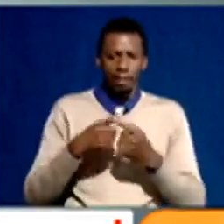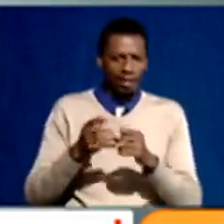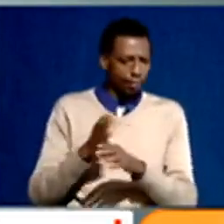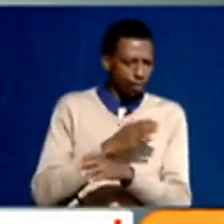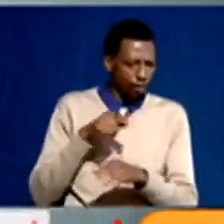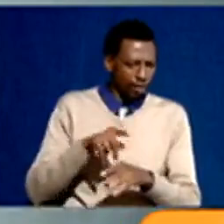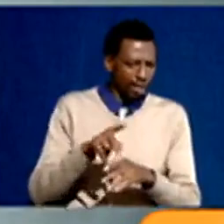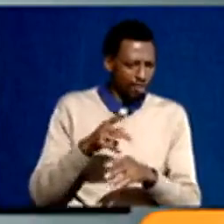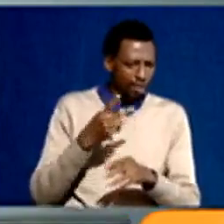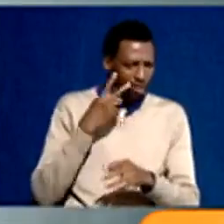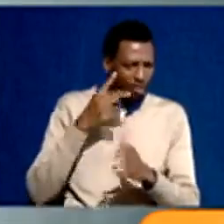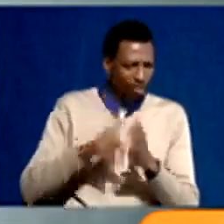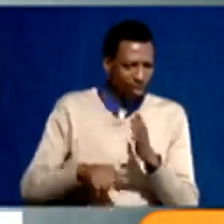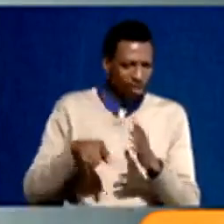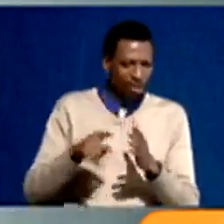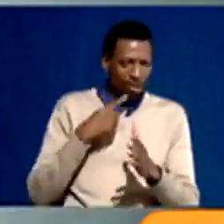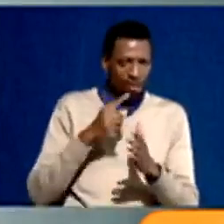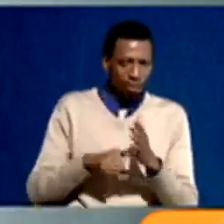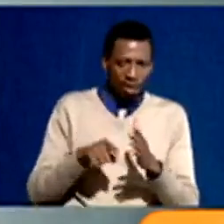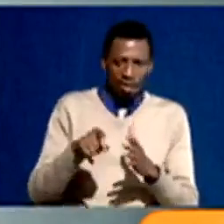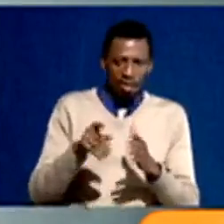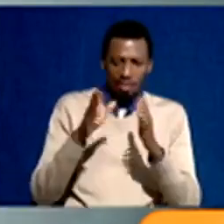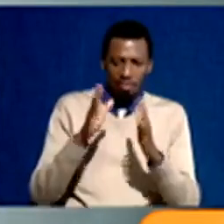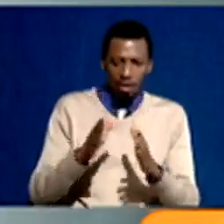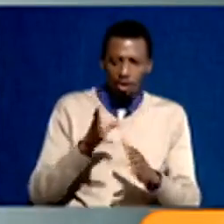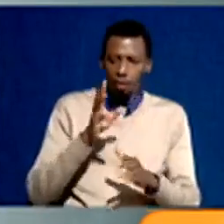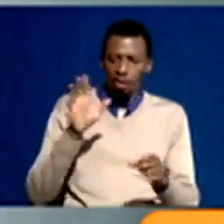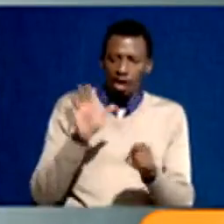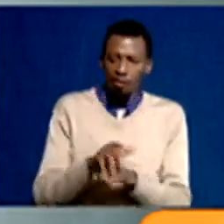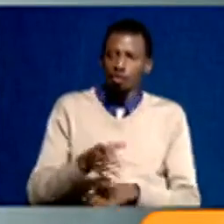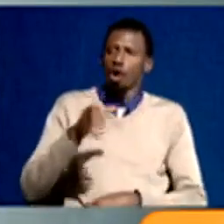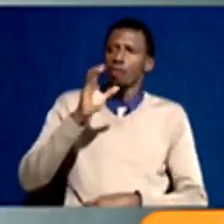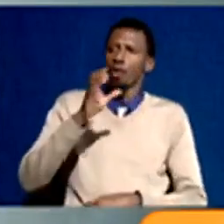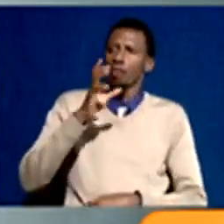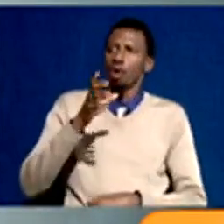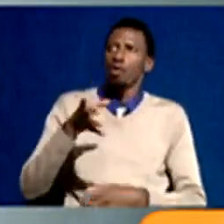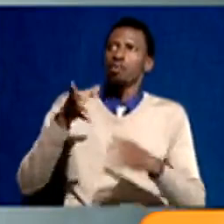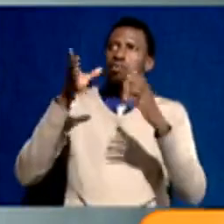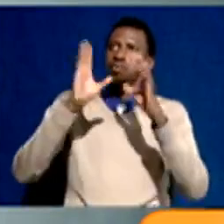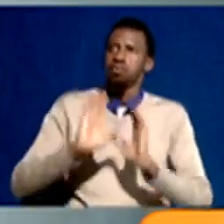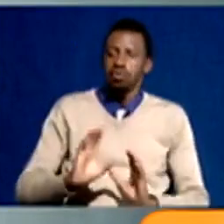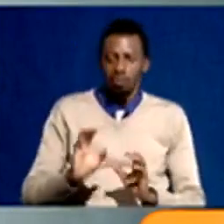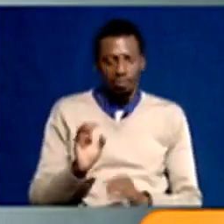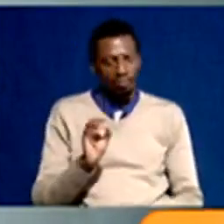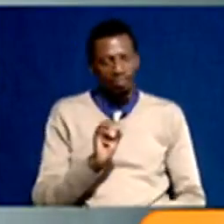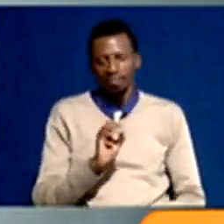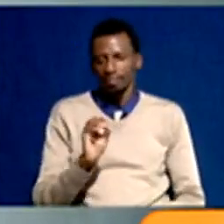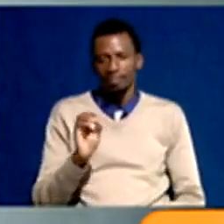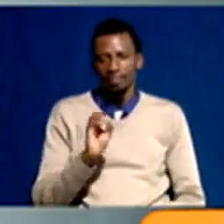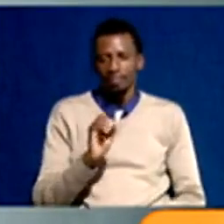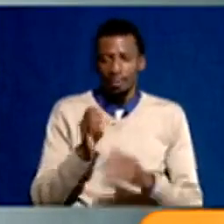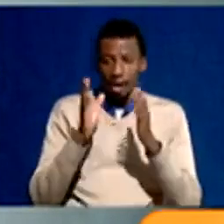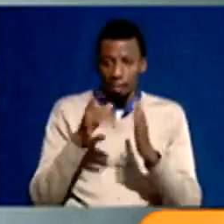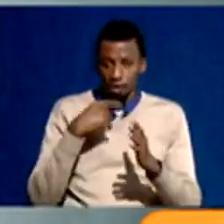wao, walisema huyu jamaa kuwa amemeza maji mengi. Na mtu ambaye amemeza